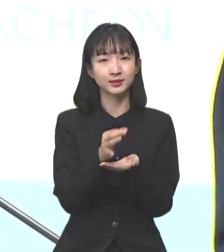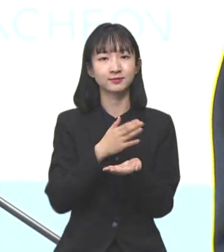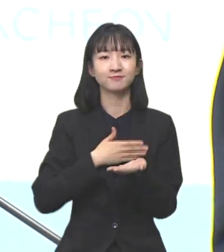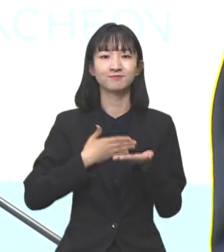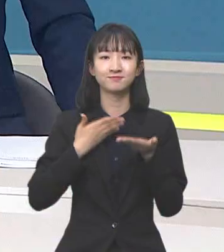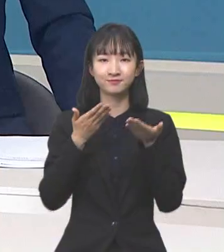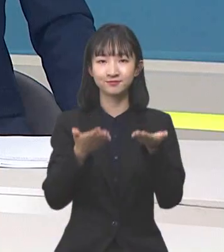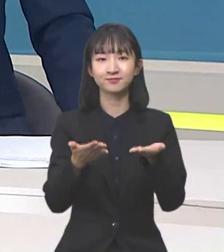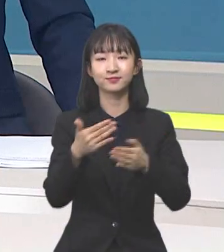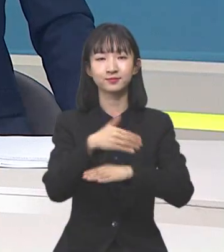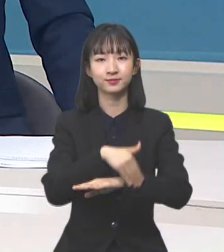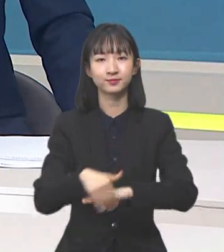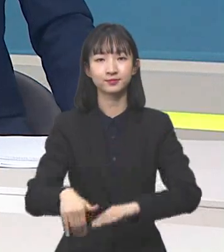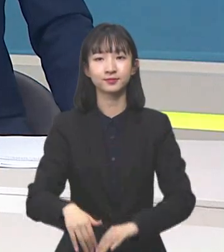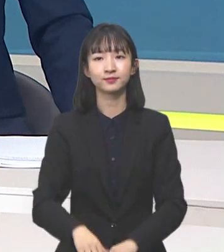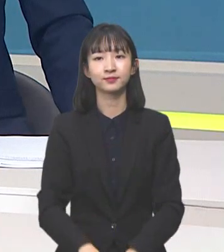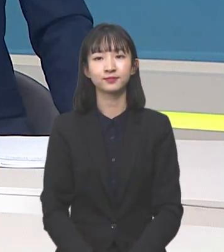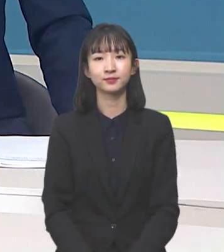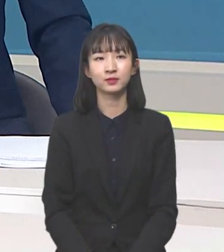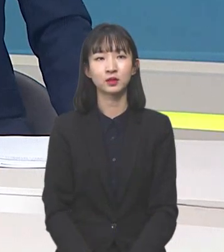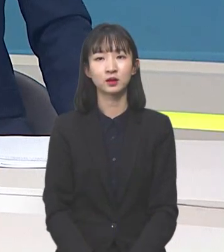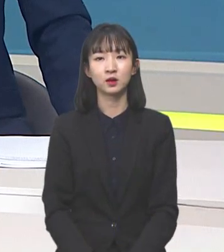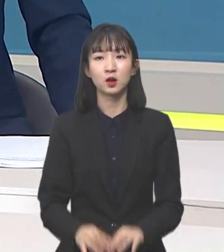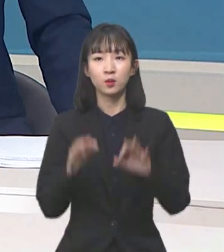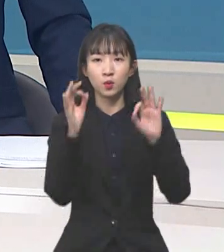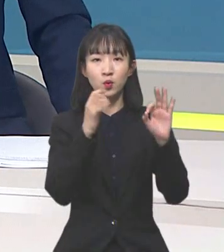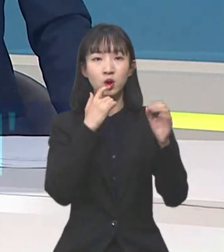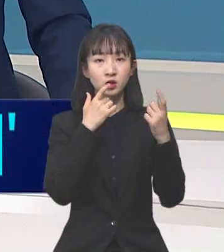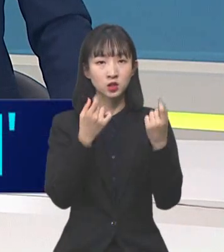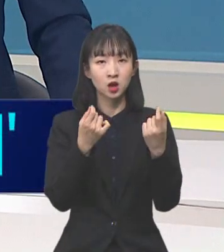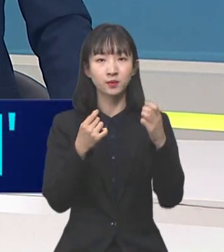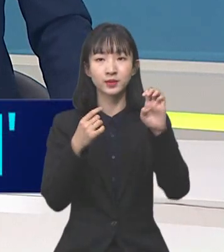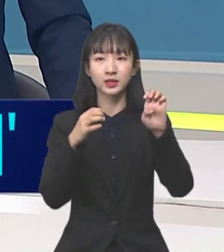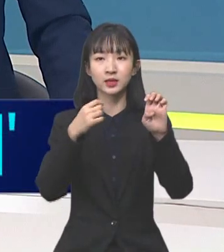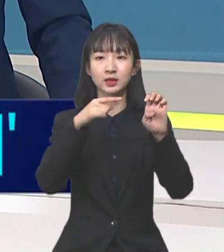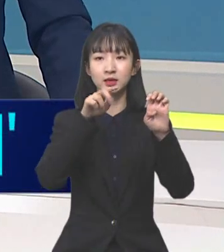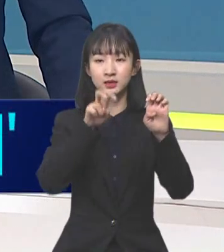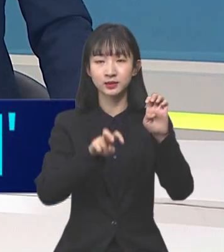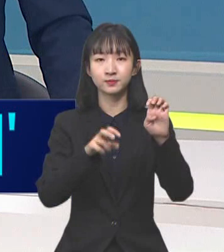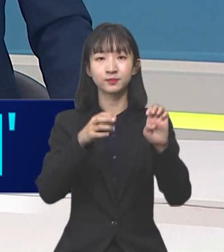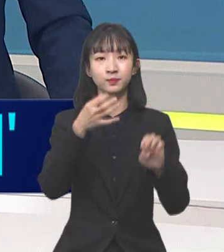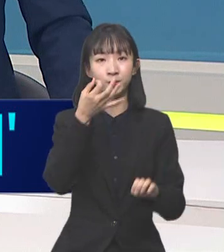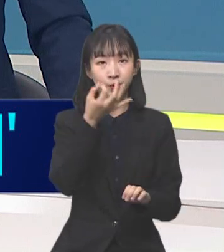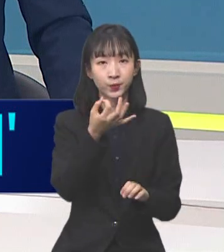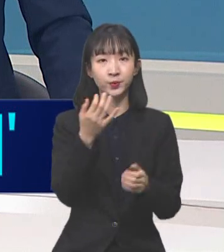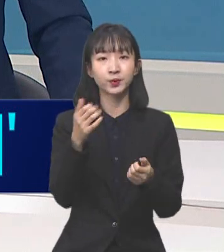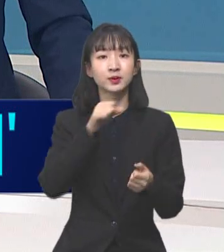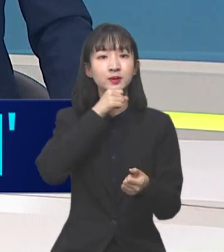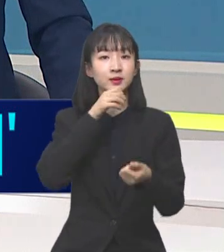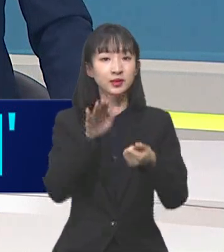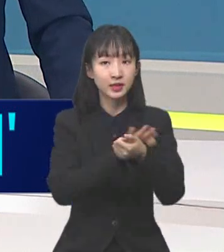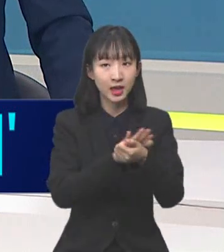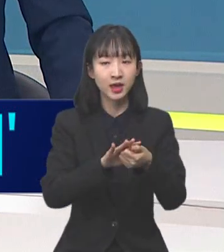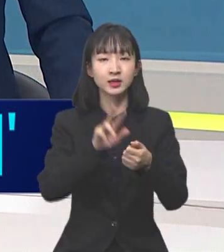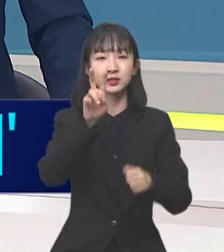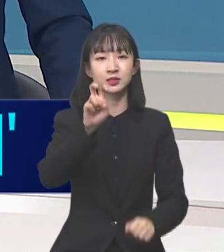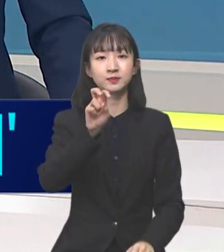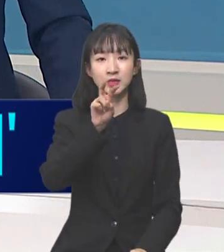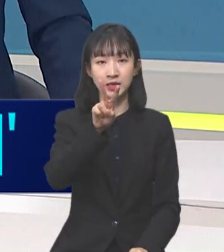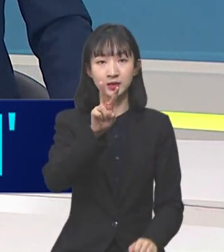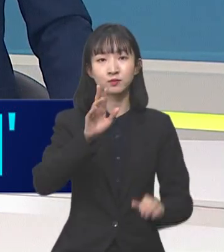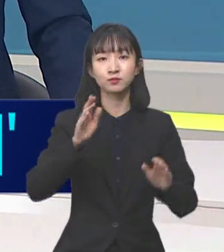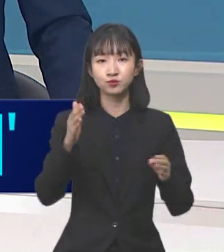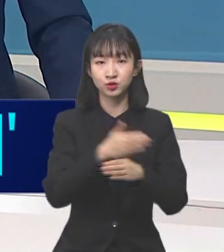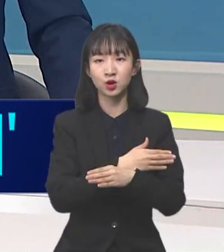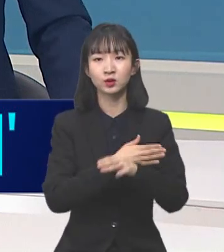하겠습니다 앞서 보신 것처럼 인천 전자상품권 인천이 음 캐시 100 p 유리 22일부터 6% 에서 3%